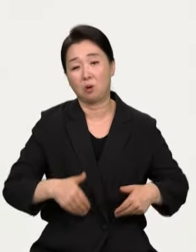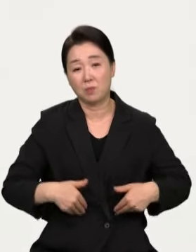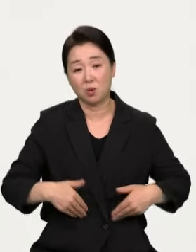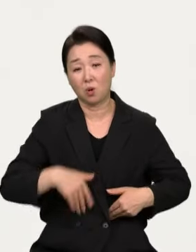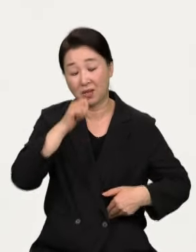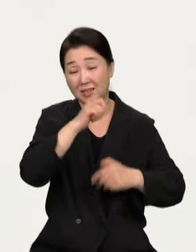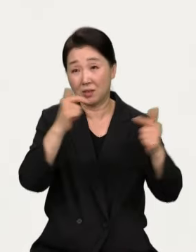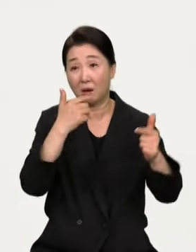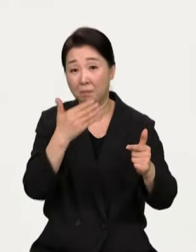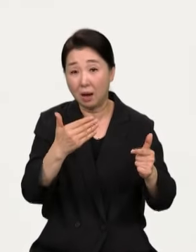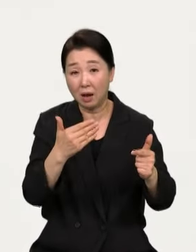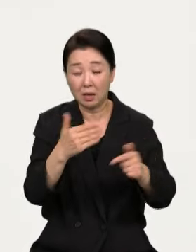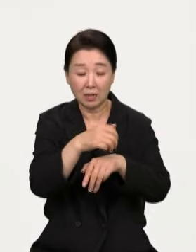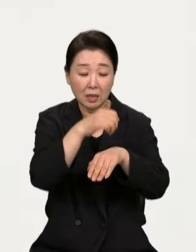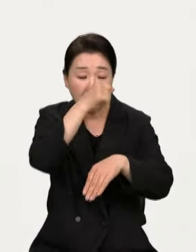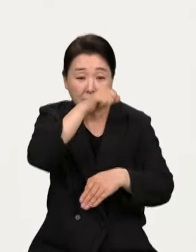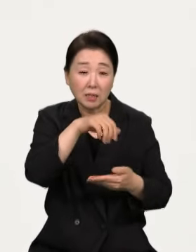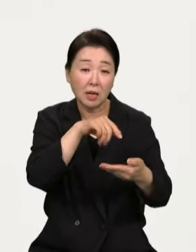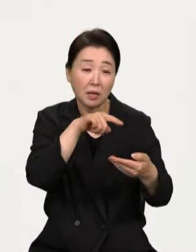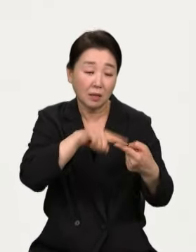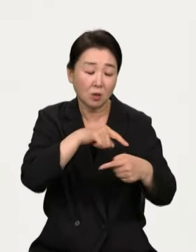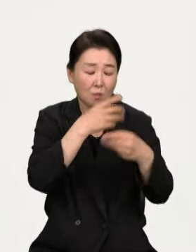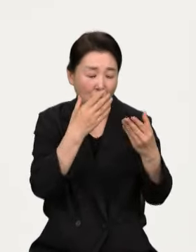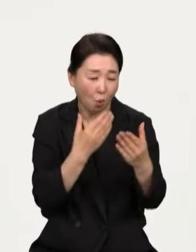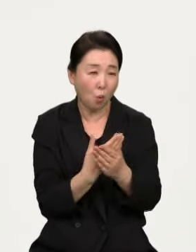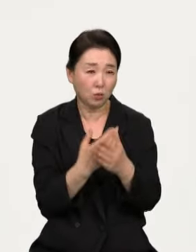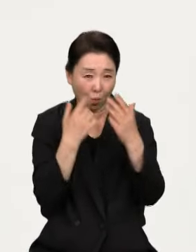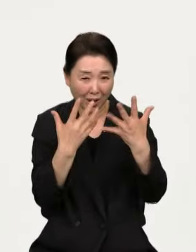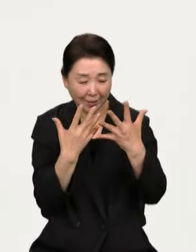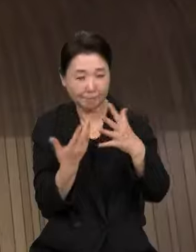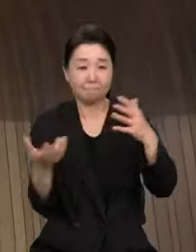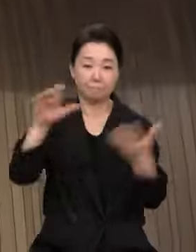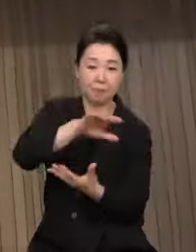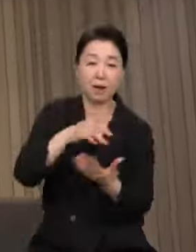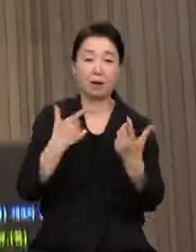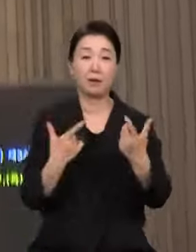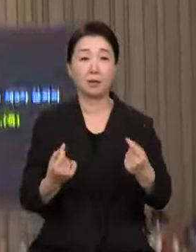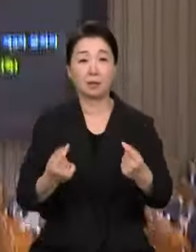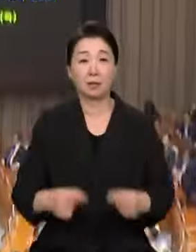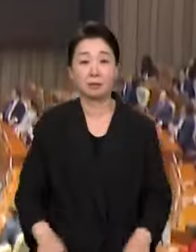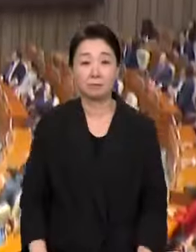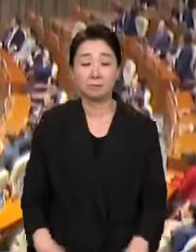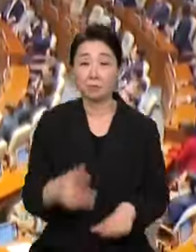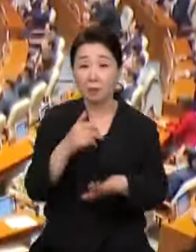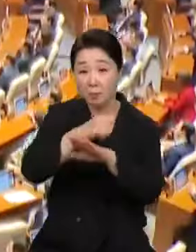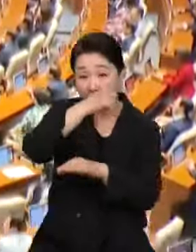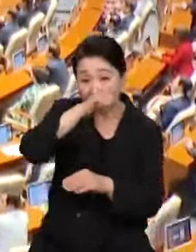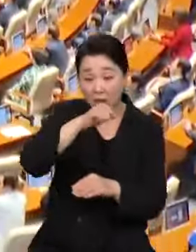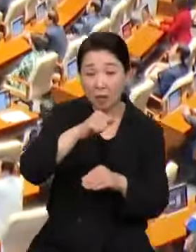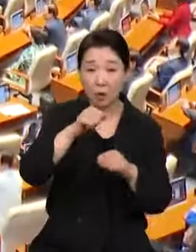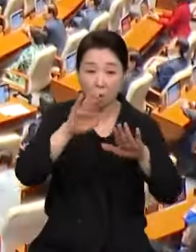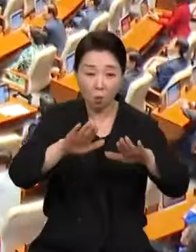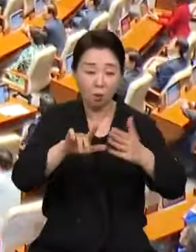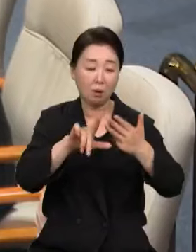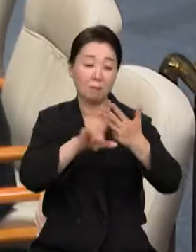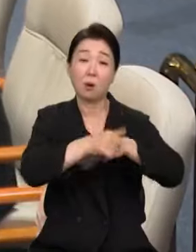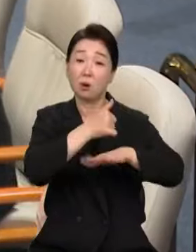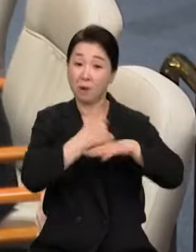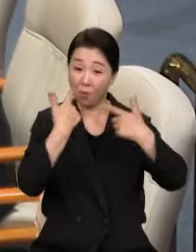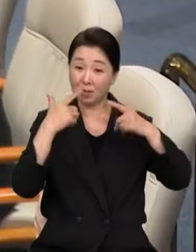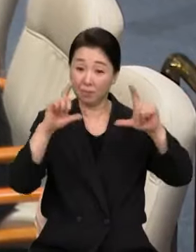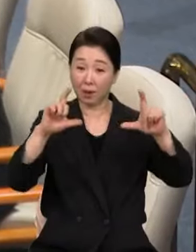있었다며 예산한도 평가했습니다 최종 예산안은 오는 8월 말 확정될